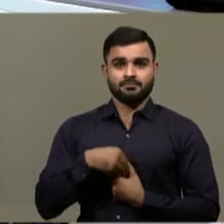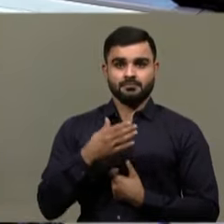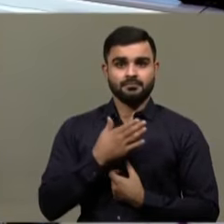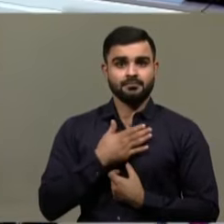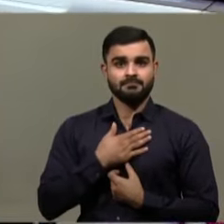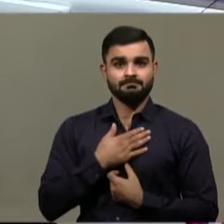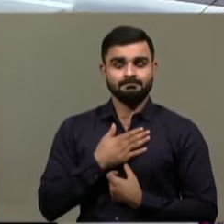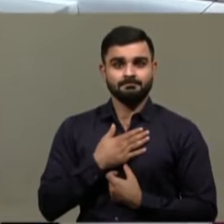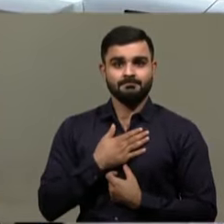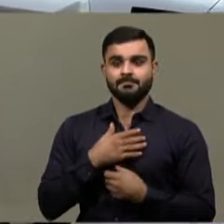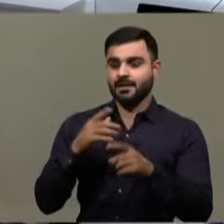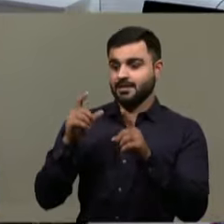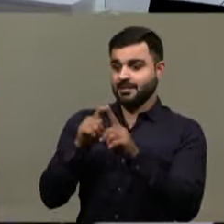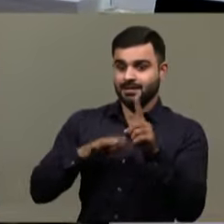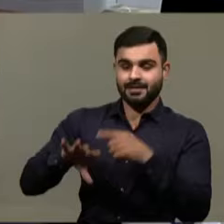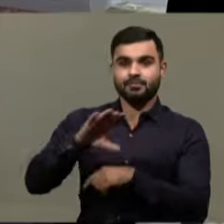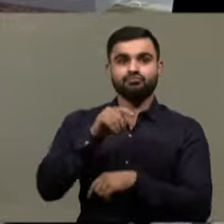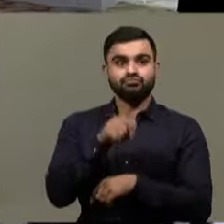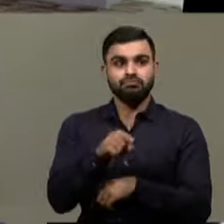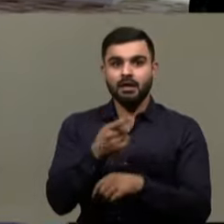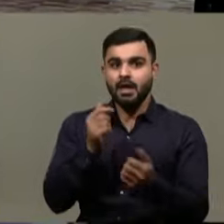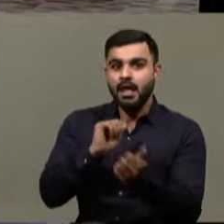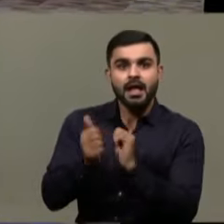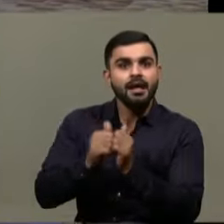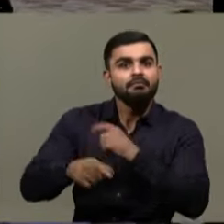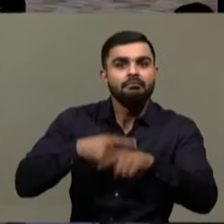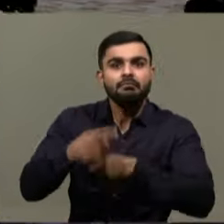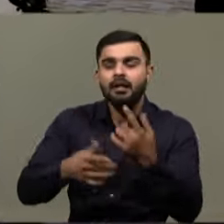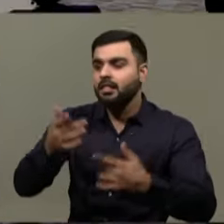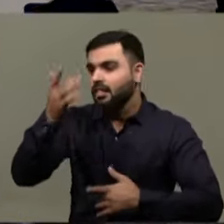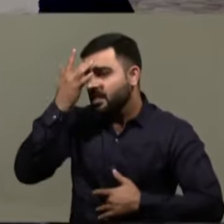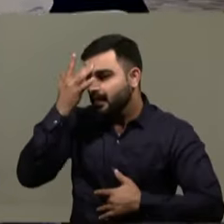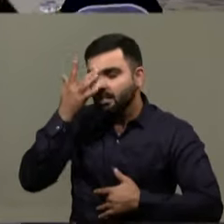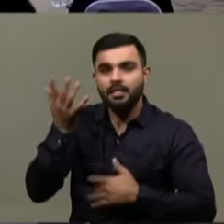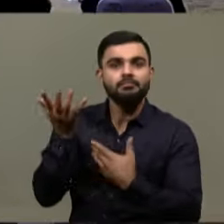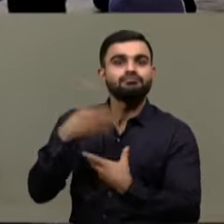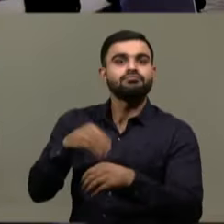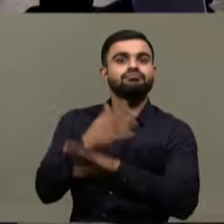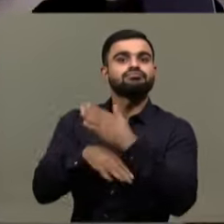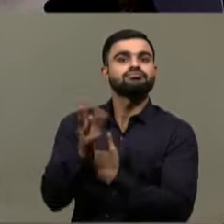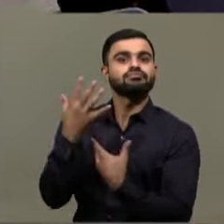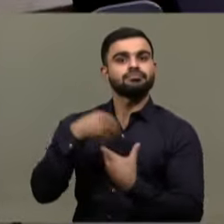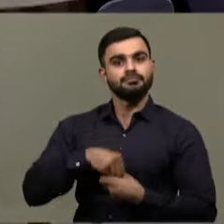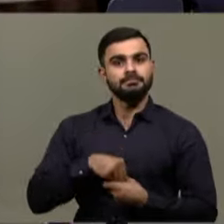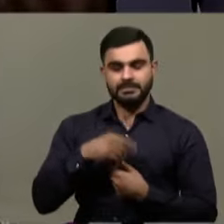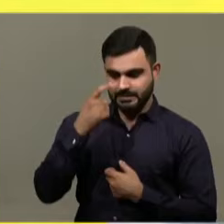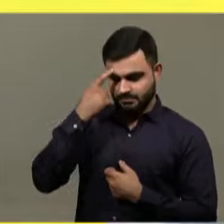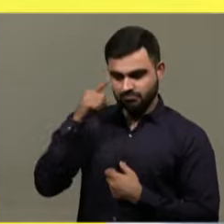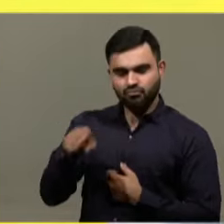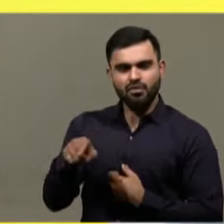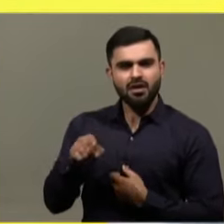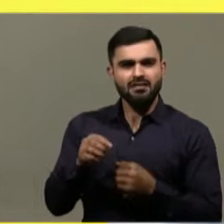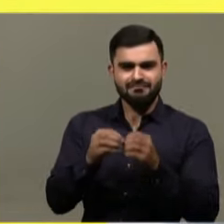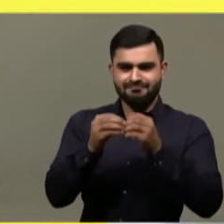क्रॉनिक नेस दे ऑल लेड टू डिसेबिलिटी सो वी नीड टू थिंक दैट यू नो दिस इज अ वेरी लार्जर सेक्टर हु विल एक्वायर डिसेबिलिटी